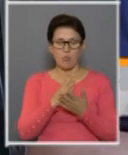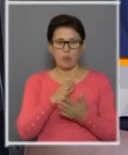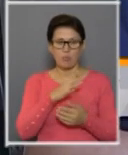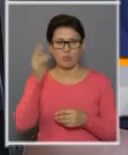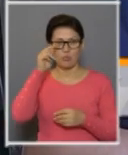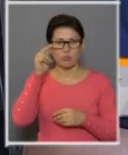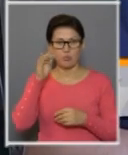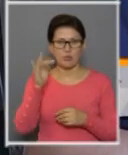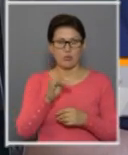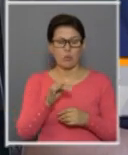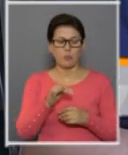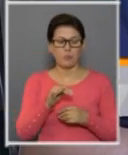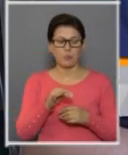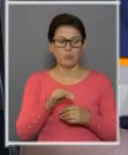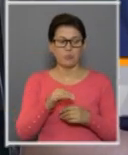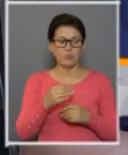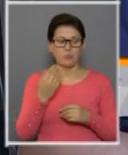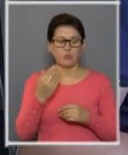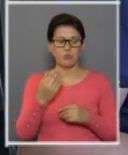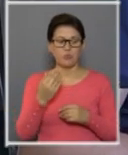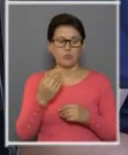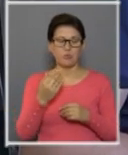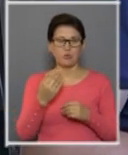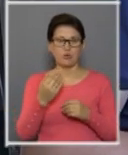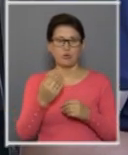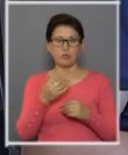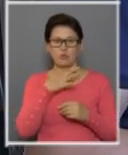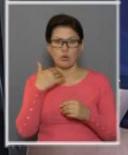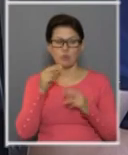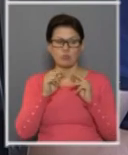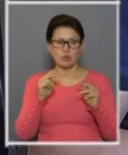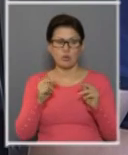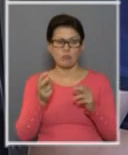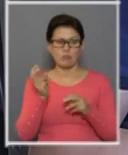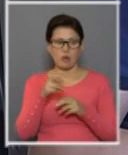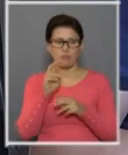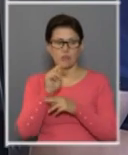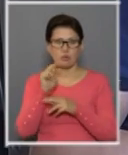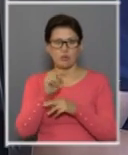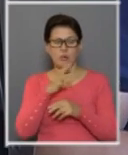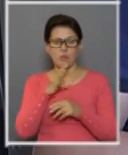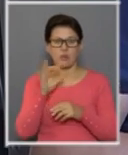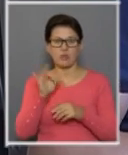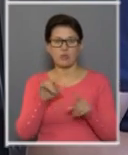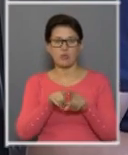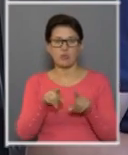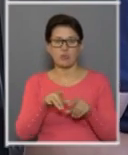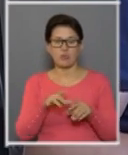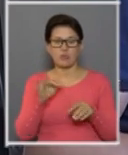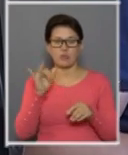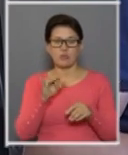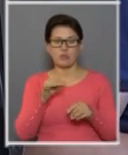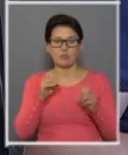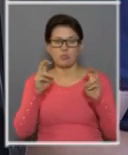болды үйренген көші. Соныменен талай ұсталардың алдына бардым үйреттеп. Сонымен үлкен орнынан